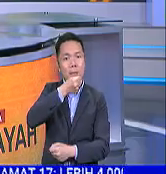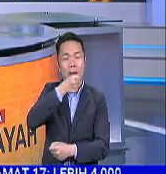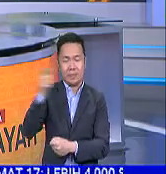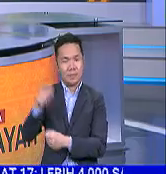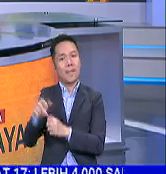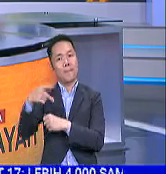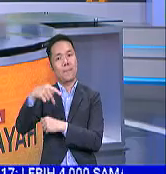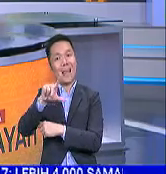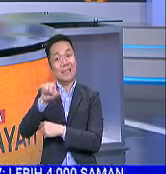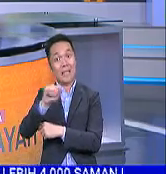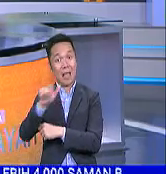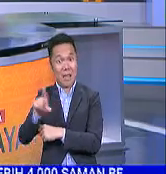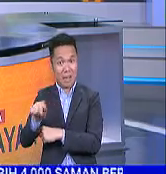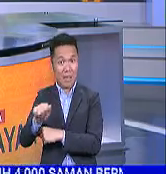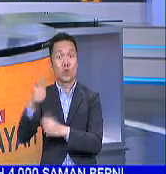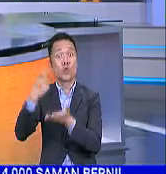Ain.